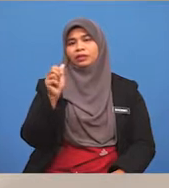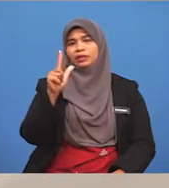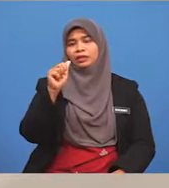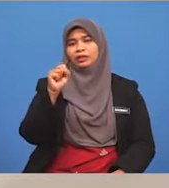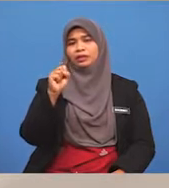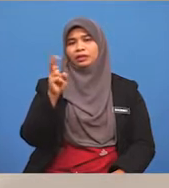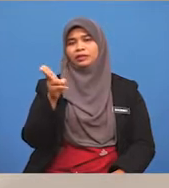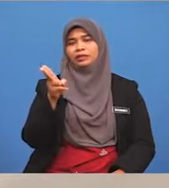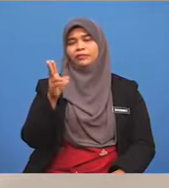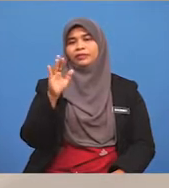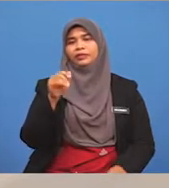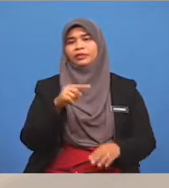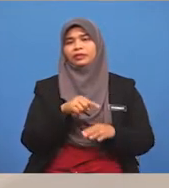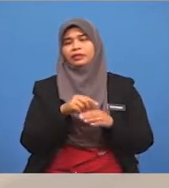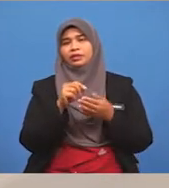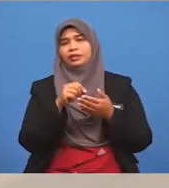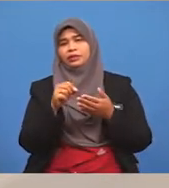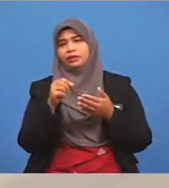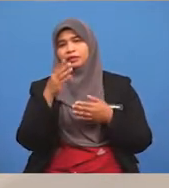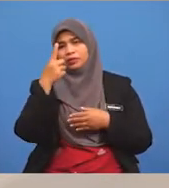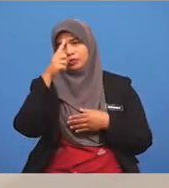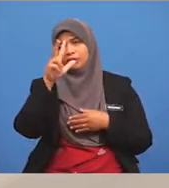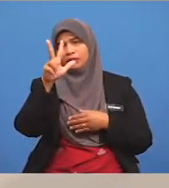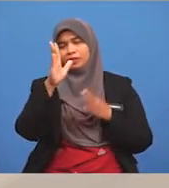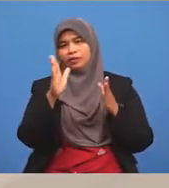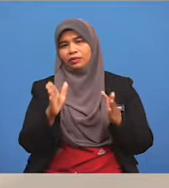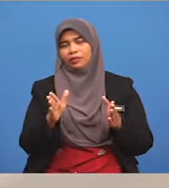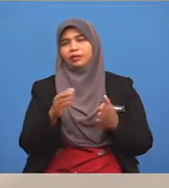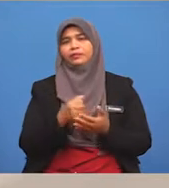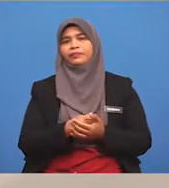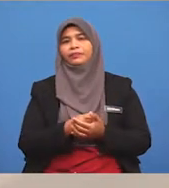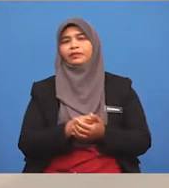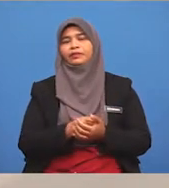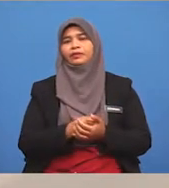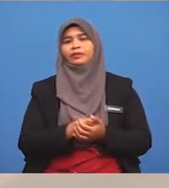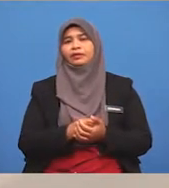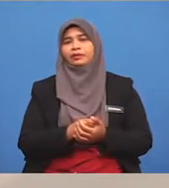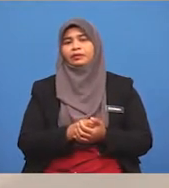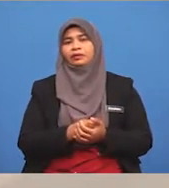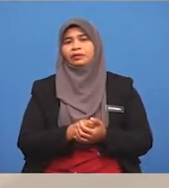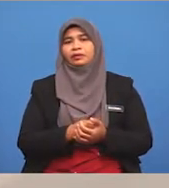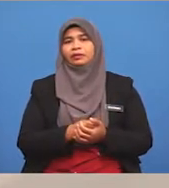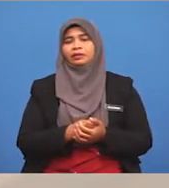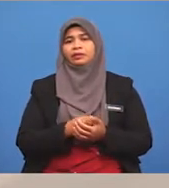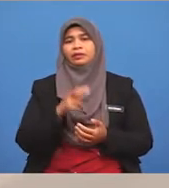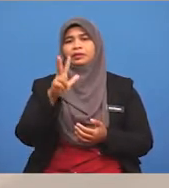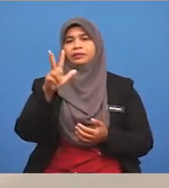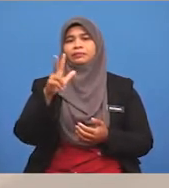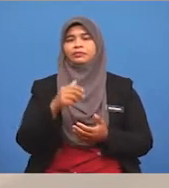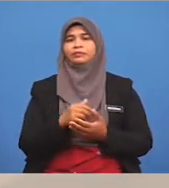orang perawi, iaitu Abu Daud, At-Tirmizi dan An-Nasa'i. Yang